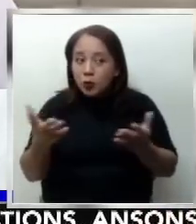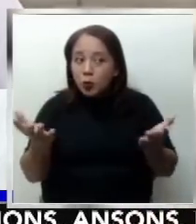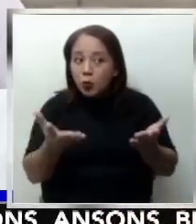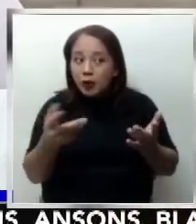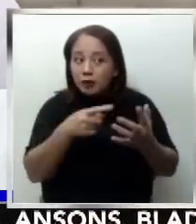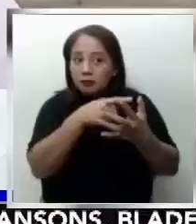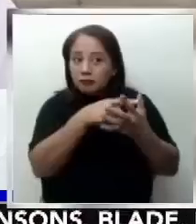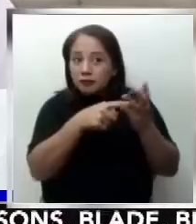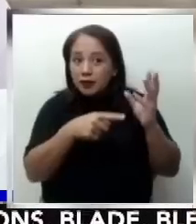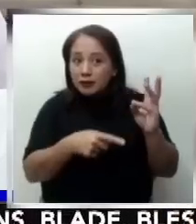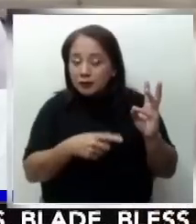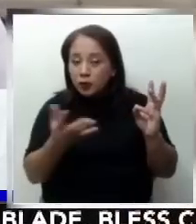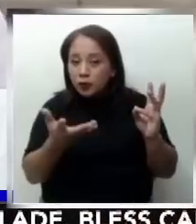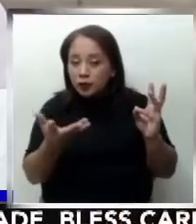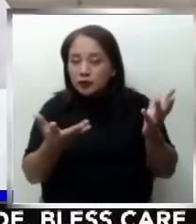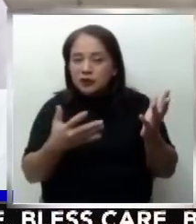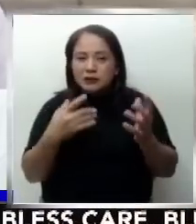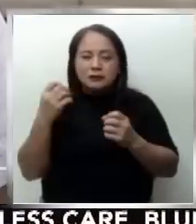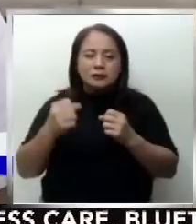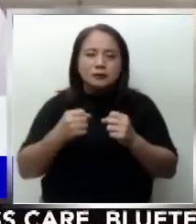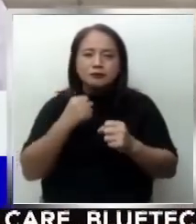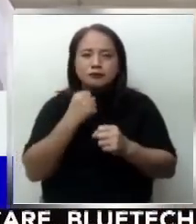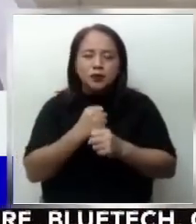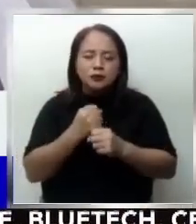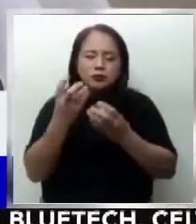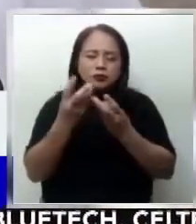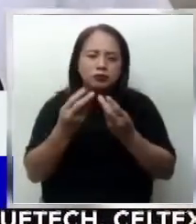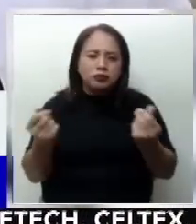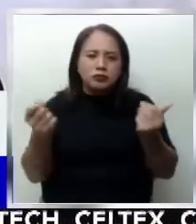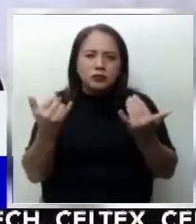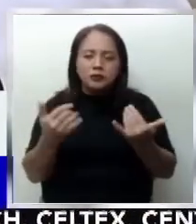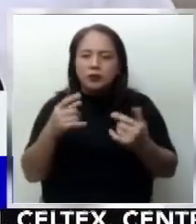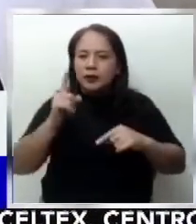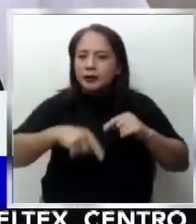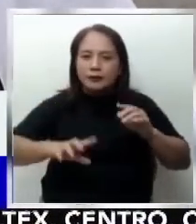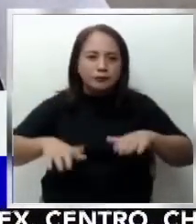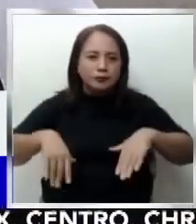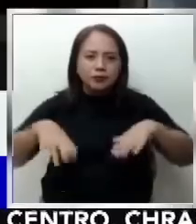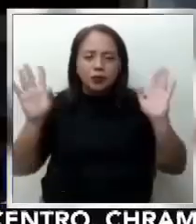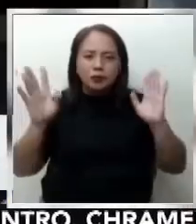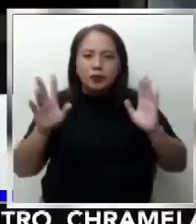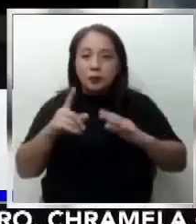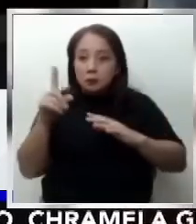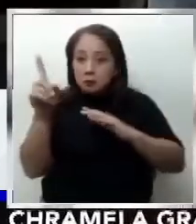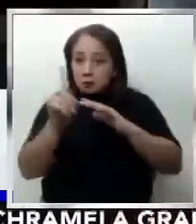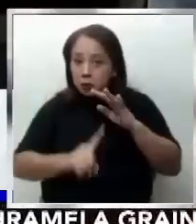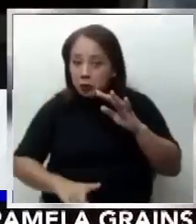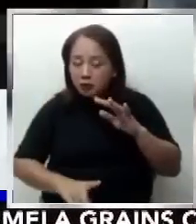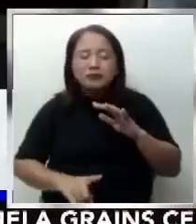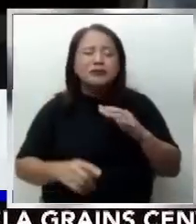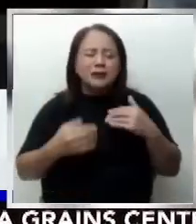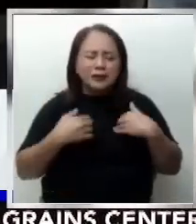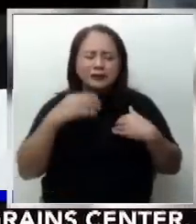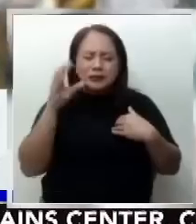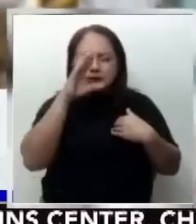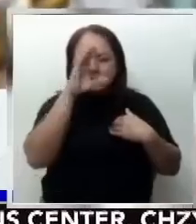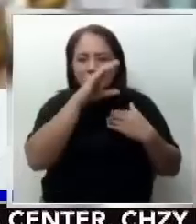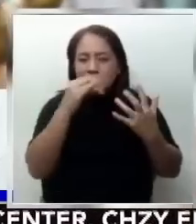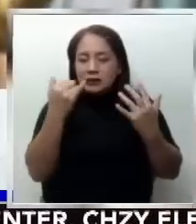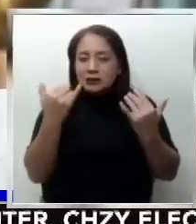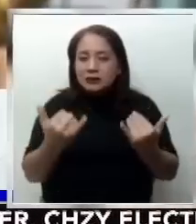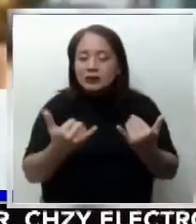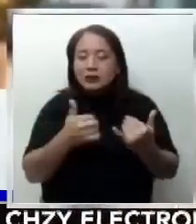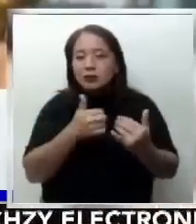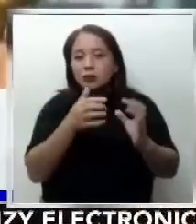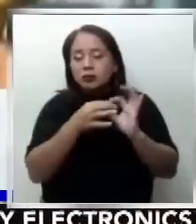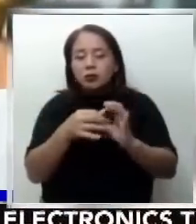been waiting for years to solve these problems, but we cannot give up. Nobody disappears without a trace. Kasunod ng alok na yan, ilang tawag daw sa telepono